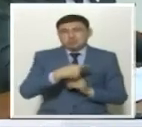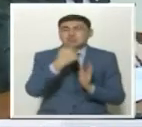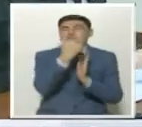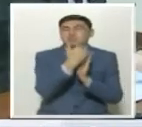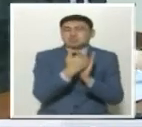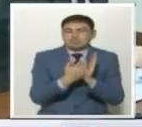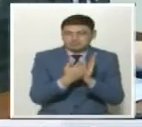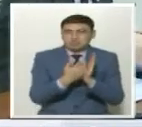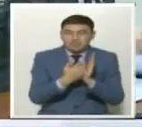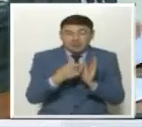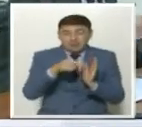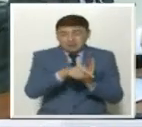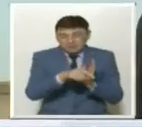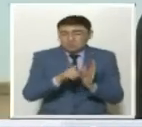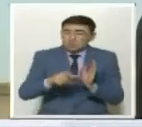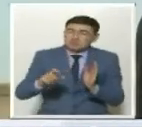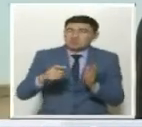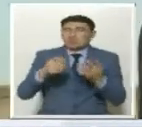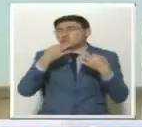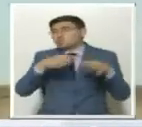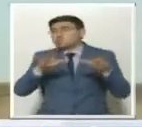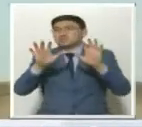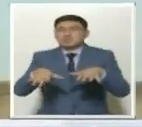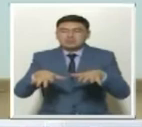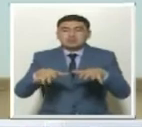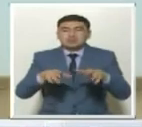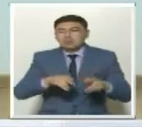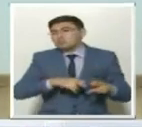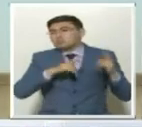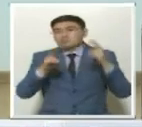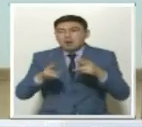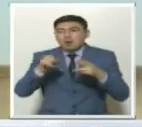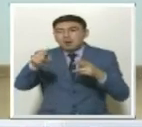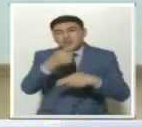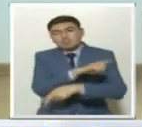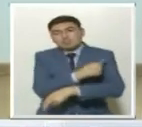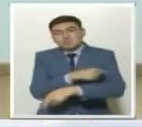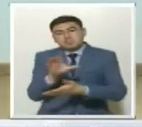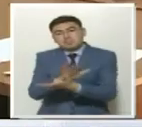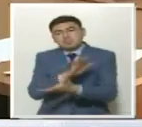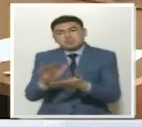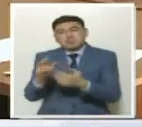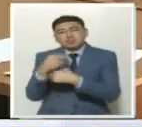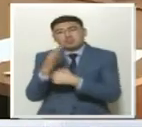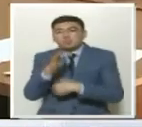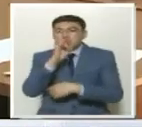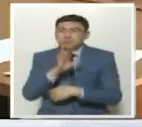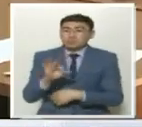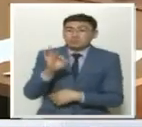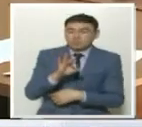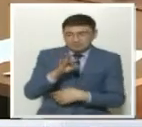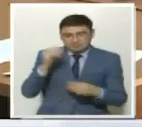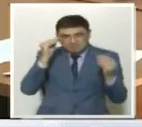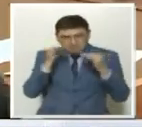азаматтарының өзге өңірлерге барып тегін емделуі немесе жол шығындарына жеңілдік секілді мәселелер қарастырылды. Кеңеске облыстық денсаулық